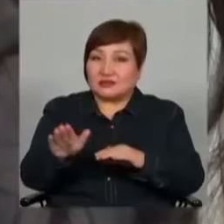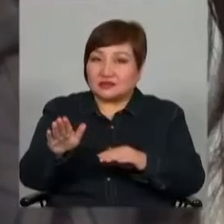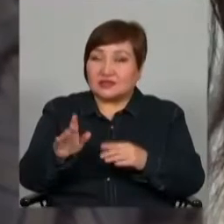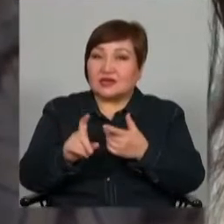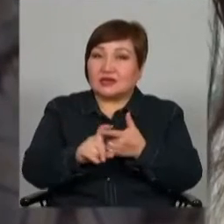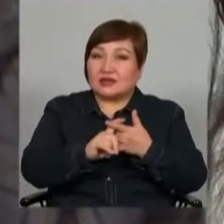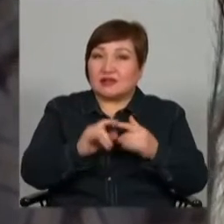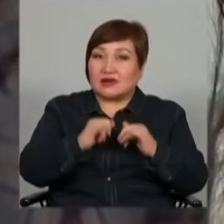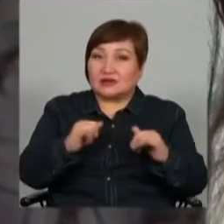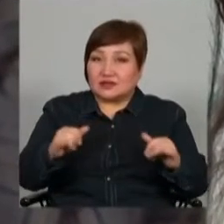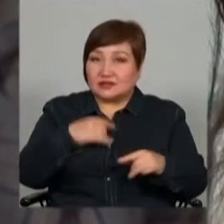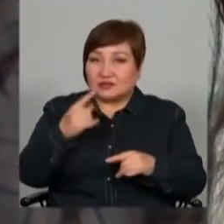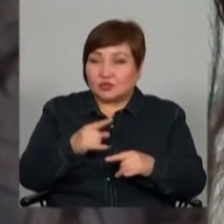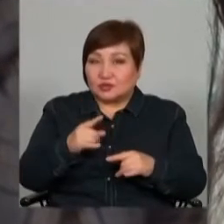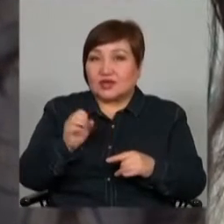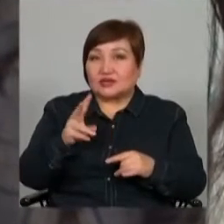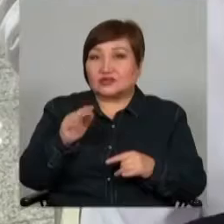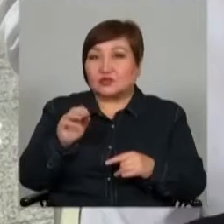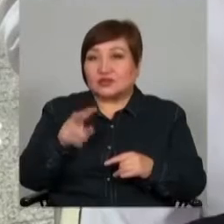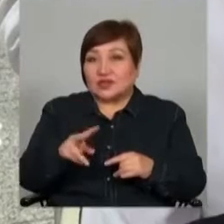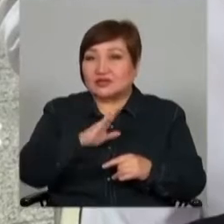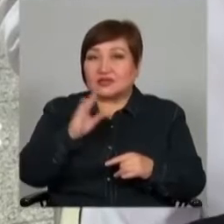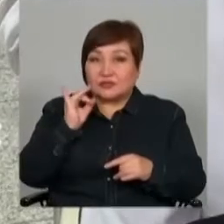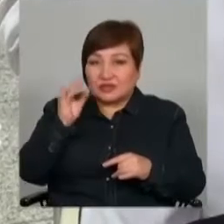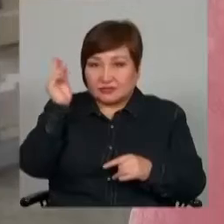Шараға ақжаулықты аналар мен мектеп оқушылары қатысты.